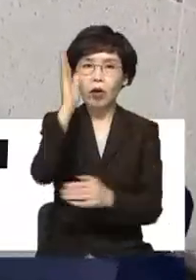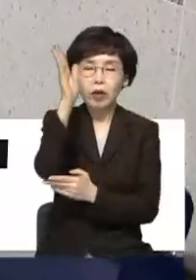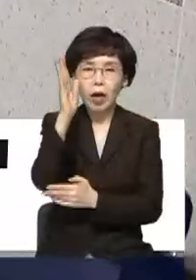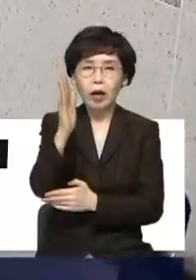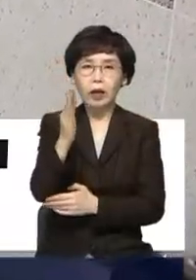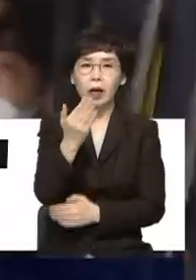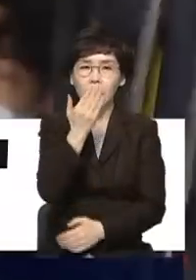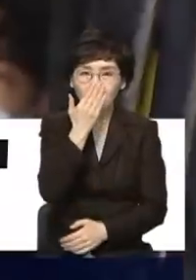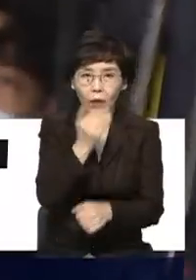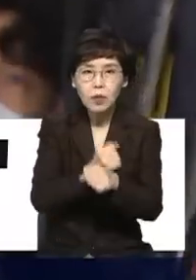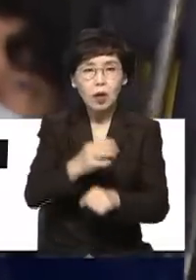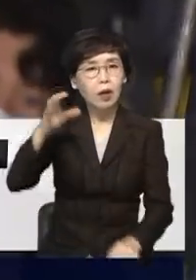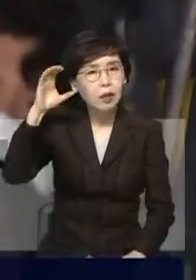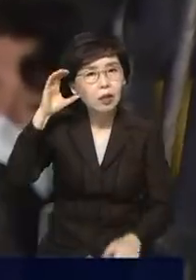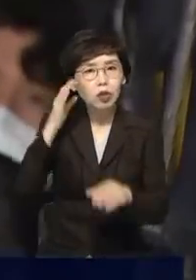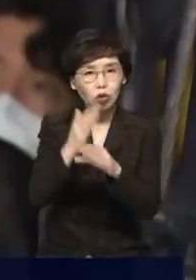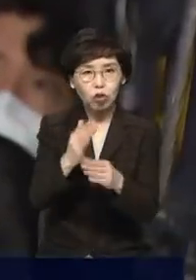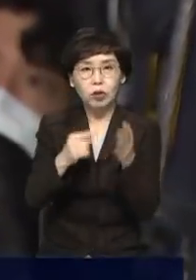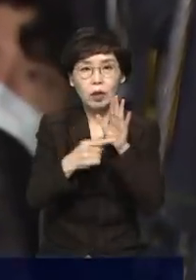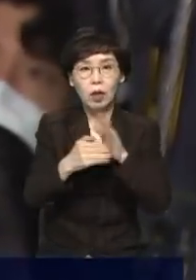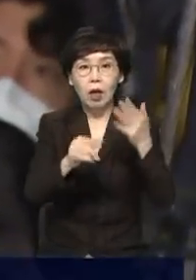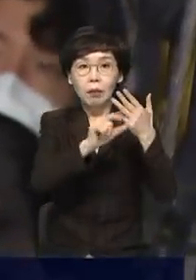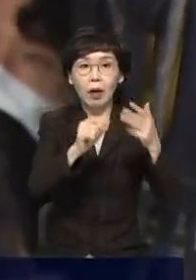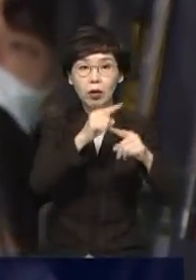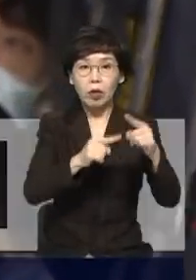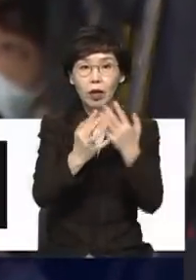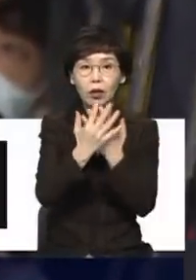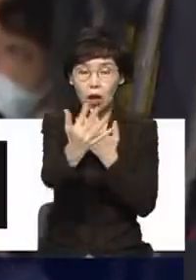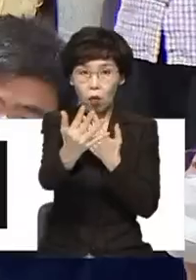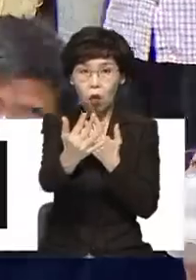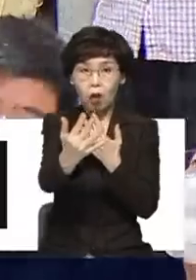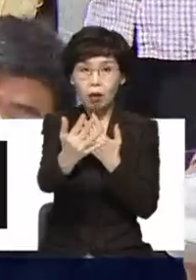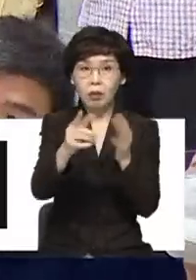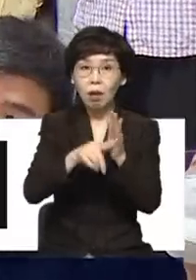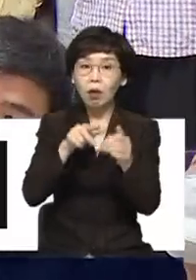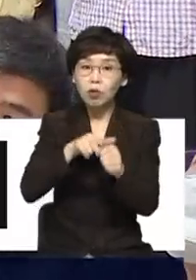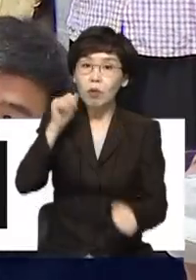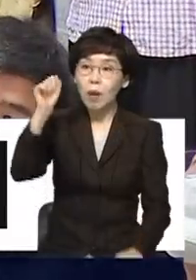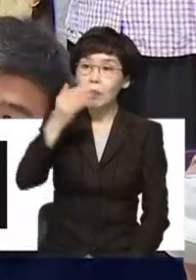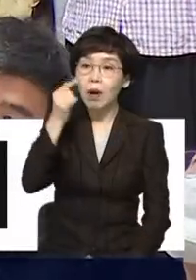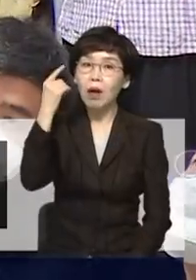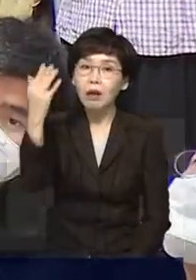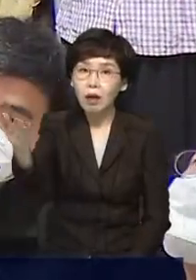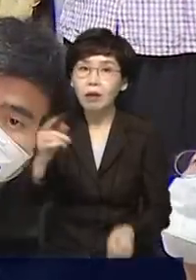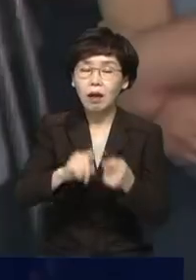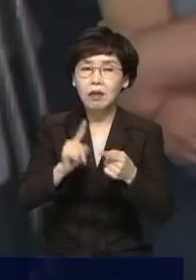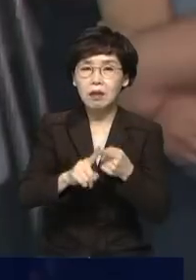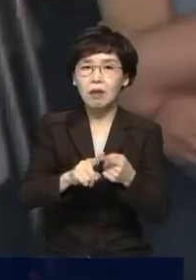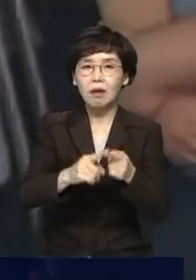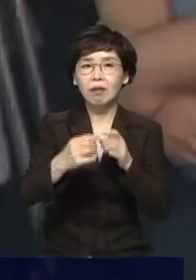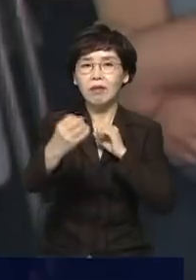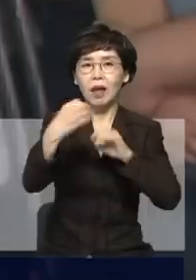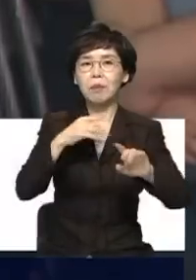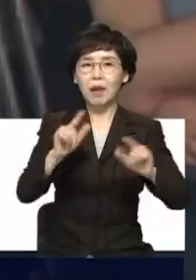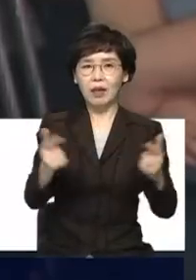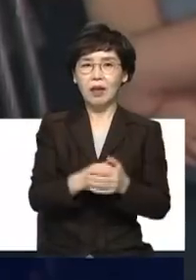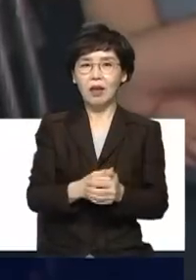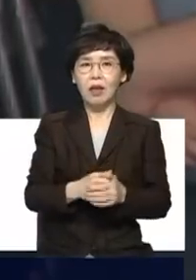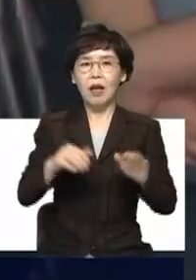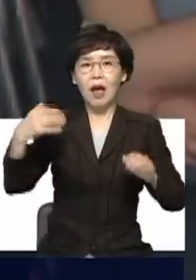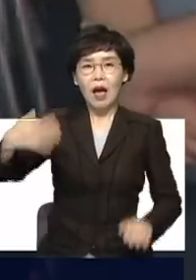겸허하게 듣고 있다고 말했습니다. 8월 전당대회 출마 가능성에 대해선 말을 아꼈습니다.